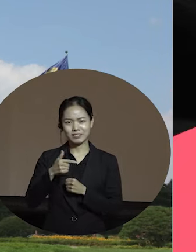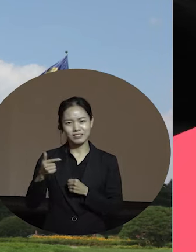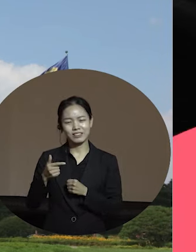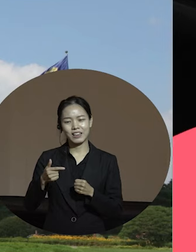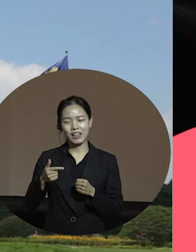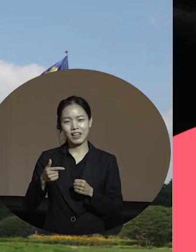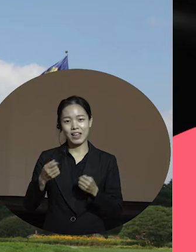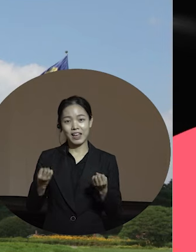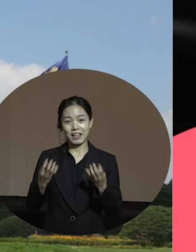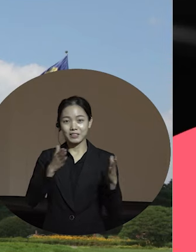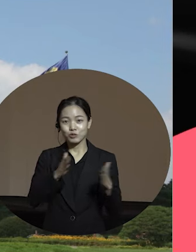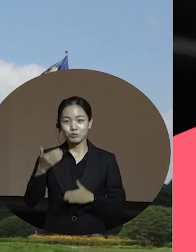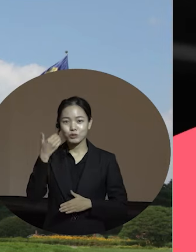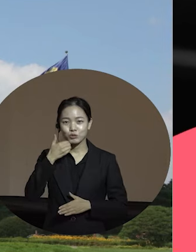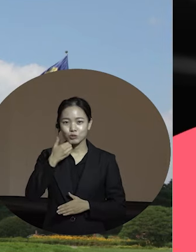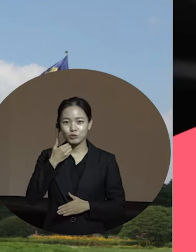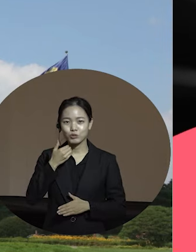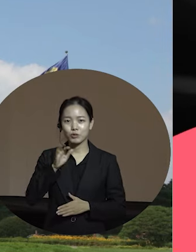주신 박은실